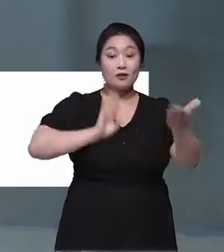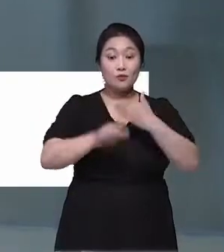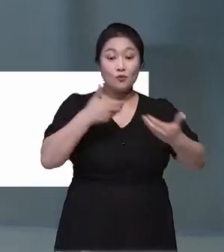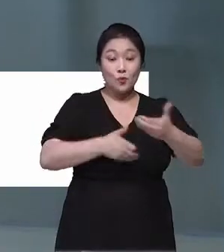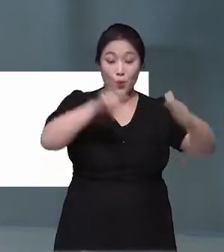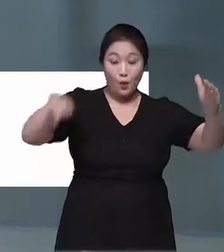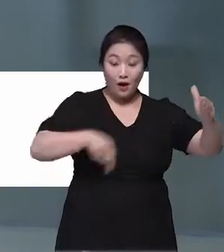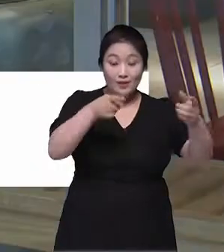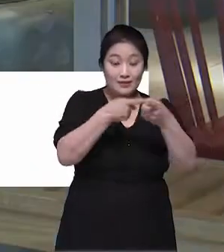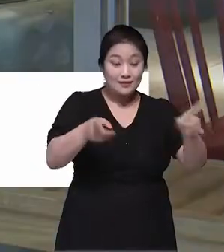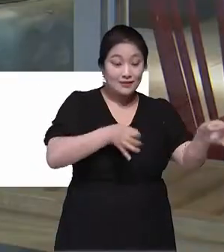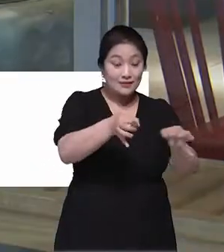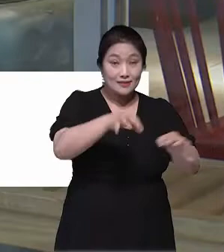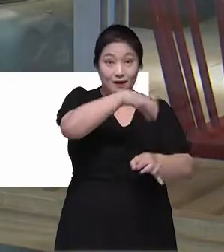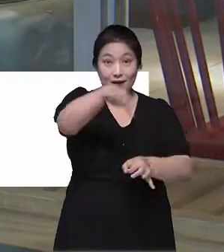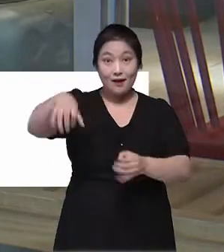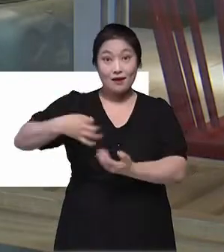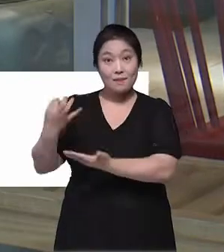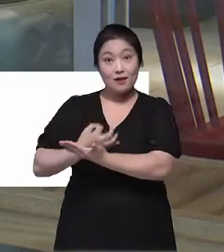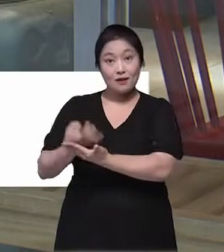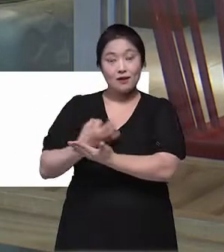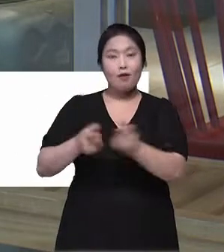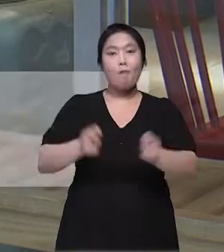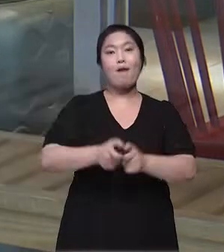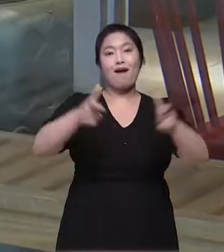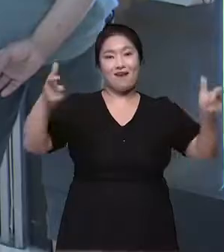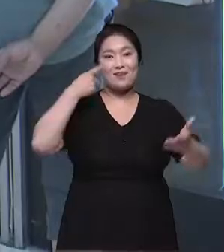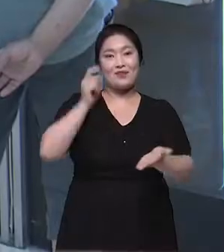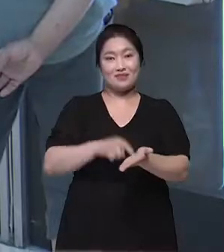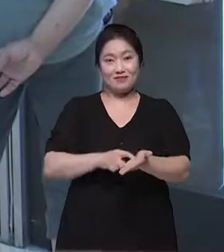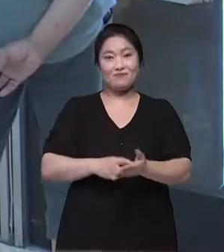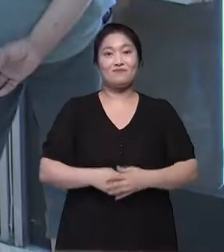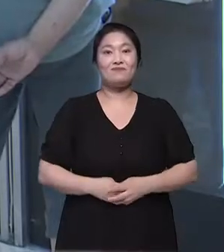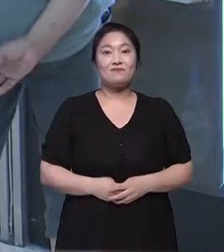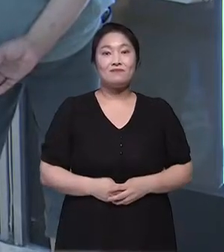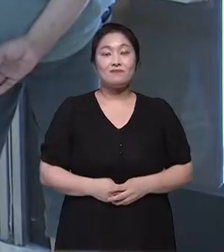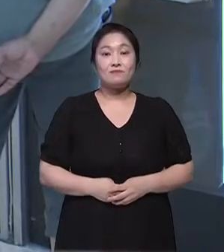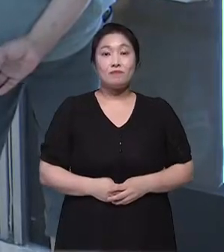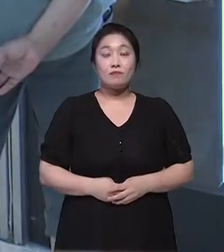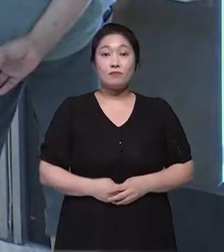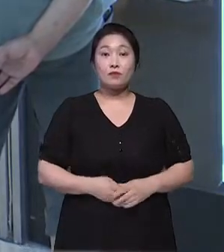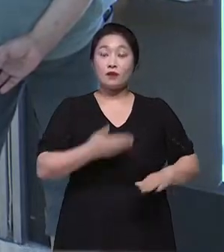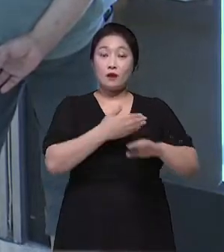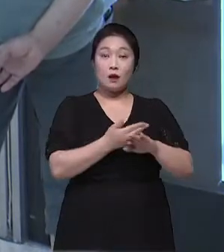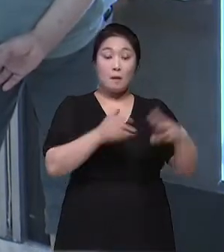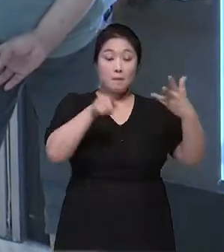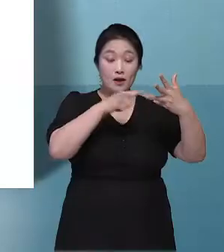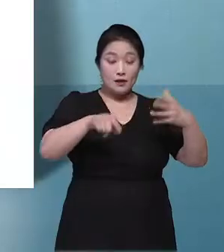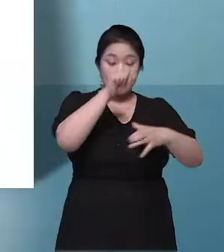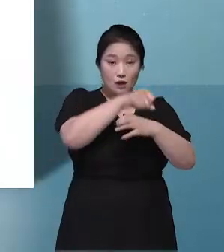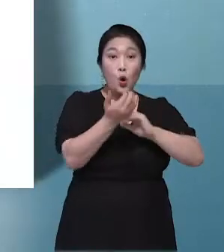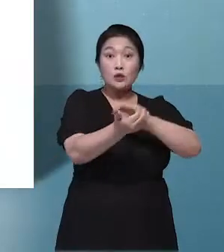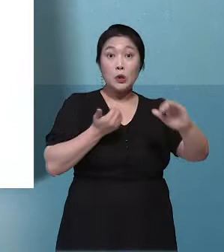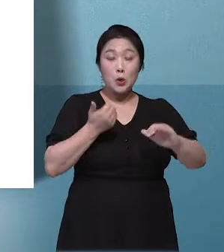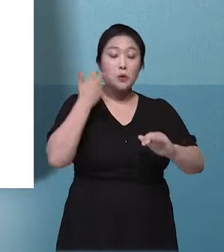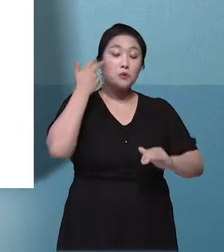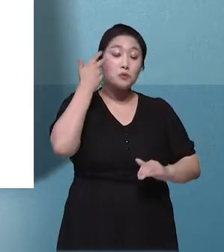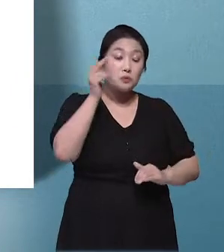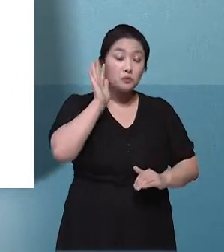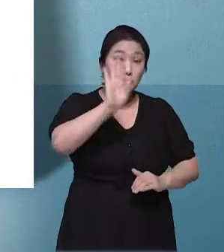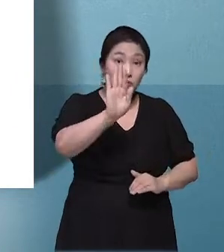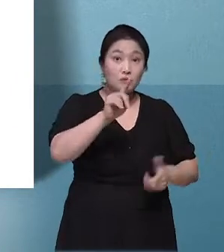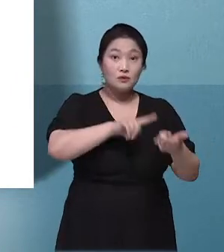유스퀘어 1층 상점들의 매출이 늘어난 것으로 나타났습니다. 8인 사적 모임 허용 전후 일주일